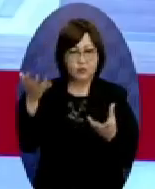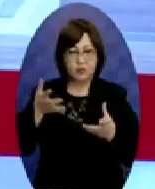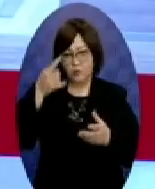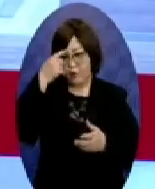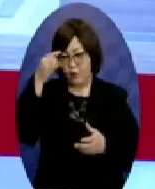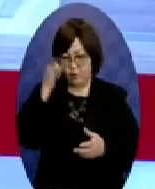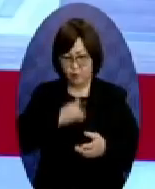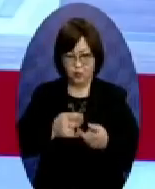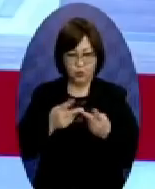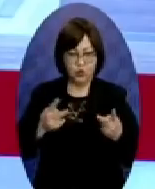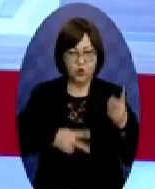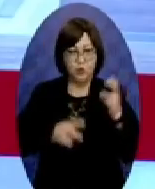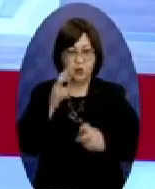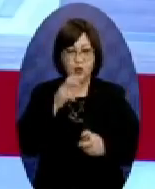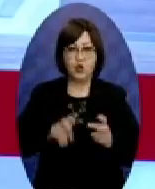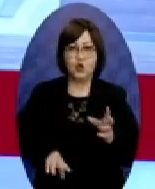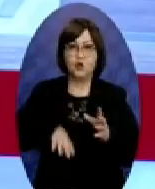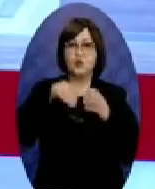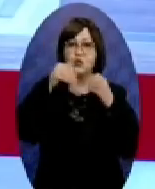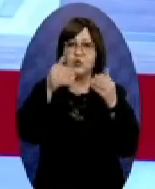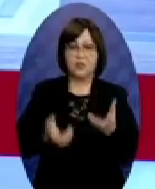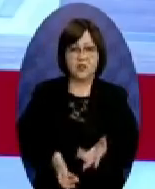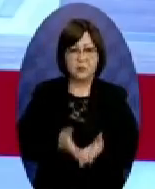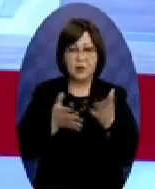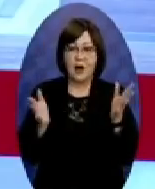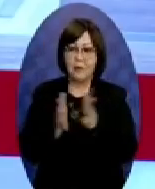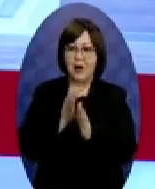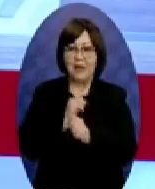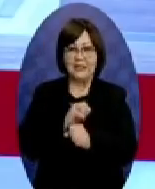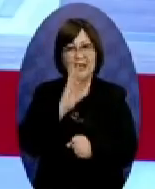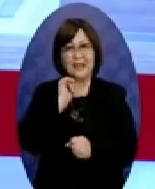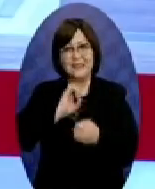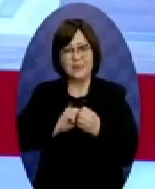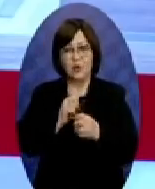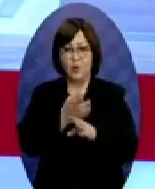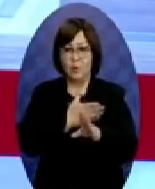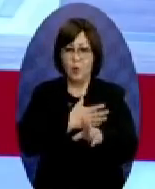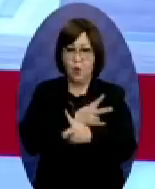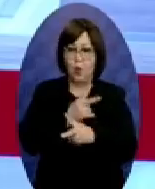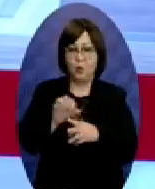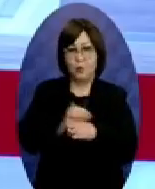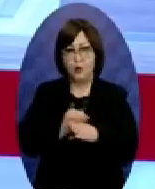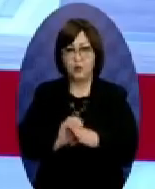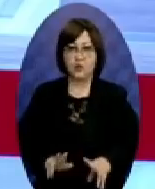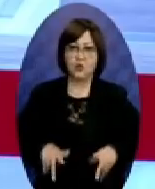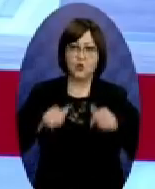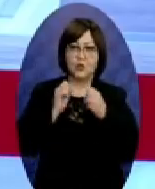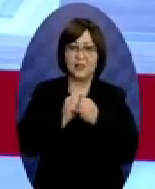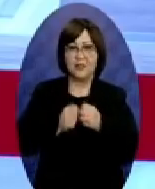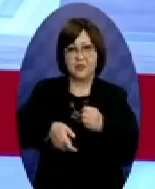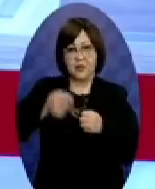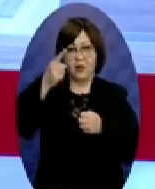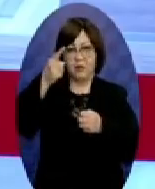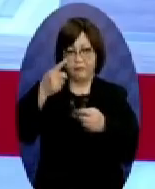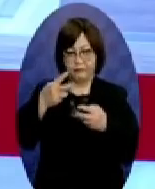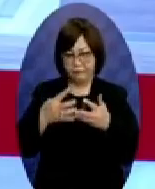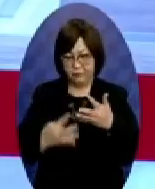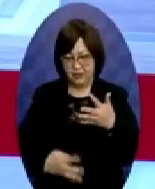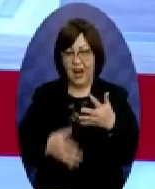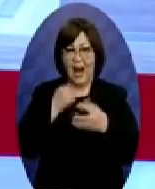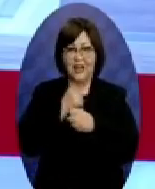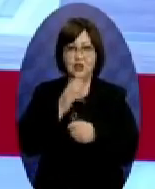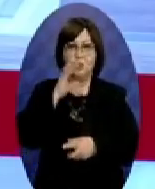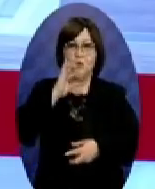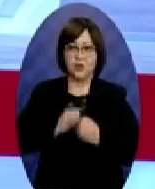дэмжих, хөгжүүлэхэд хамтын ажиллагаа хэрхэн хэрэгжүүлэх, хууль эрхцэн орчин боловсронгуулгах, шатраатай ямар ажлууд хийж гүйцэтгэх талаар санал